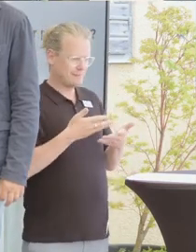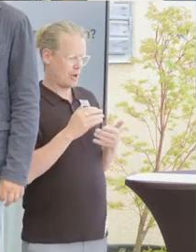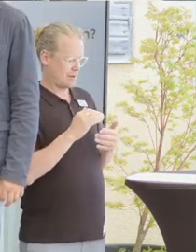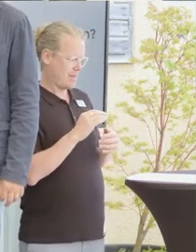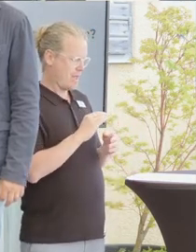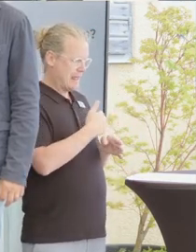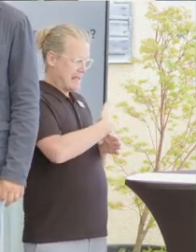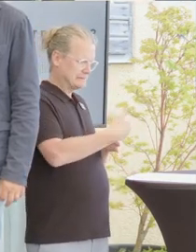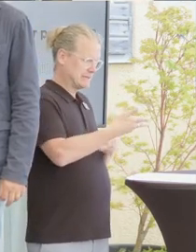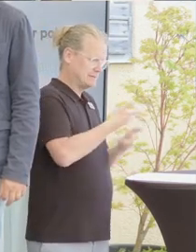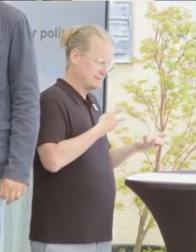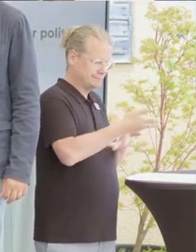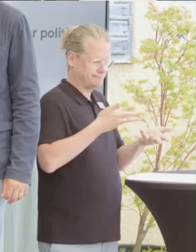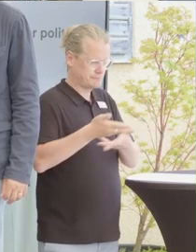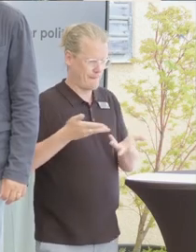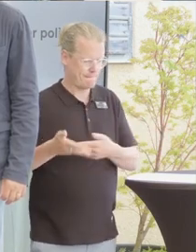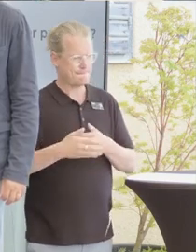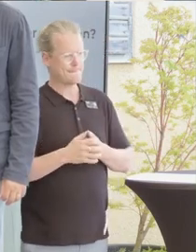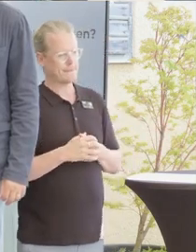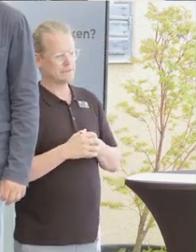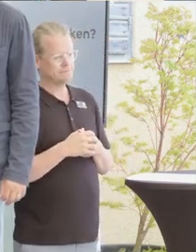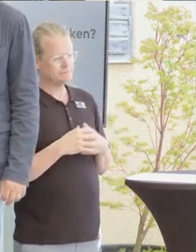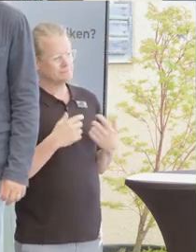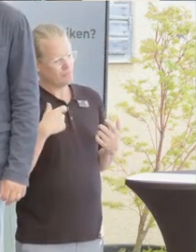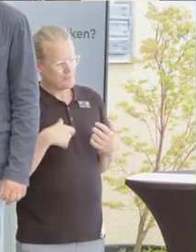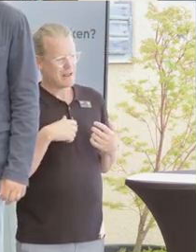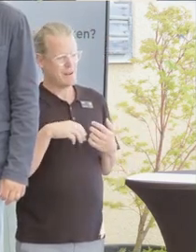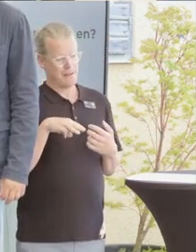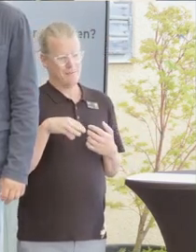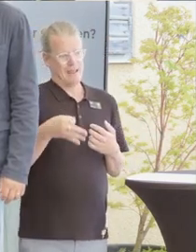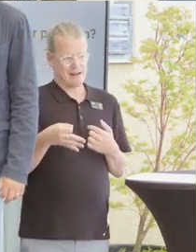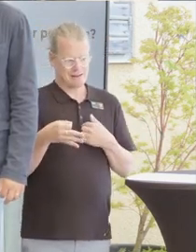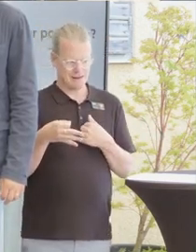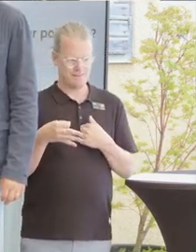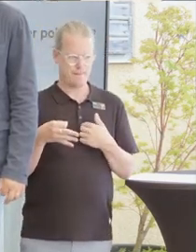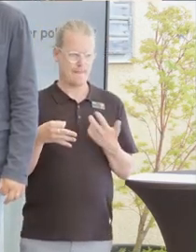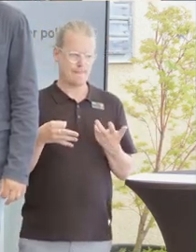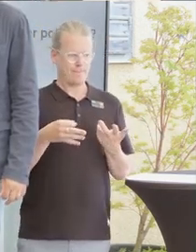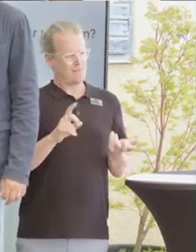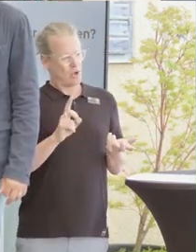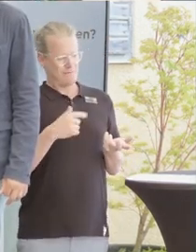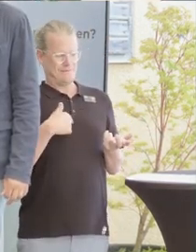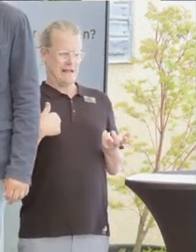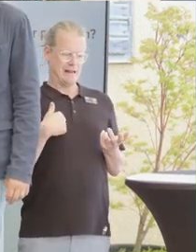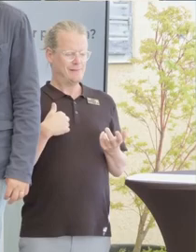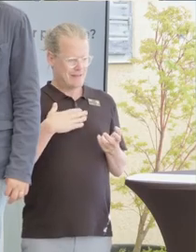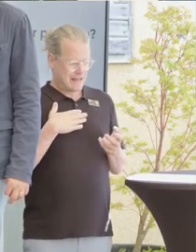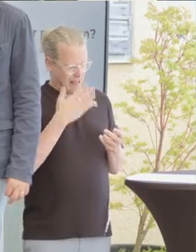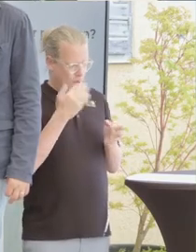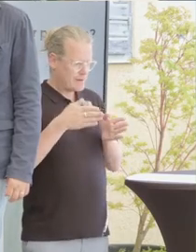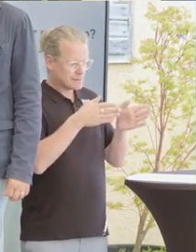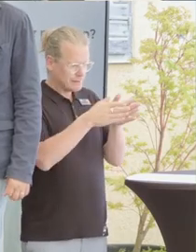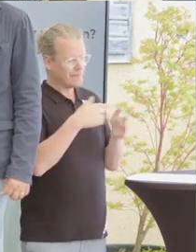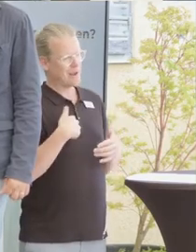Och för mig är det väldigt tydligt och klart vad Miljöpartiet, i vilken riktning vi vill driva samhället, vart vi vill någonstans, och att forskningen är en central del av